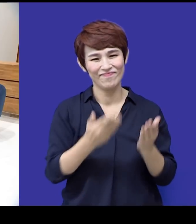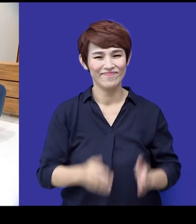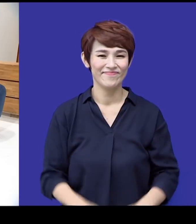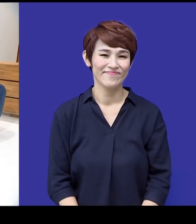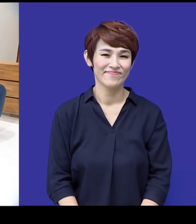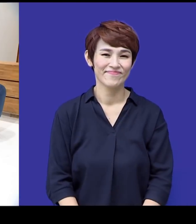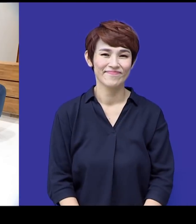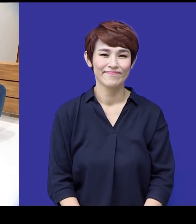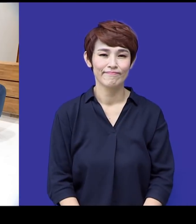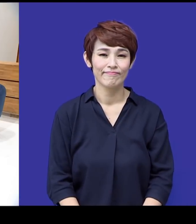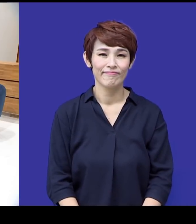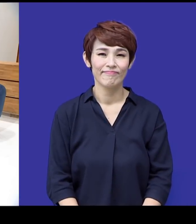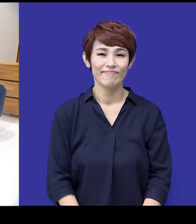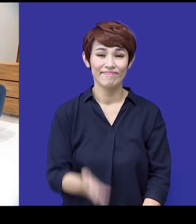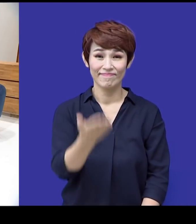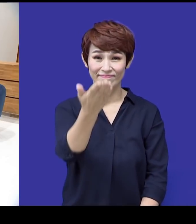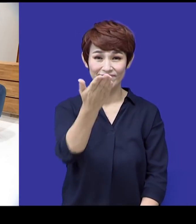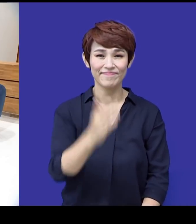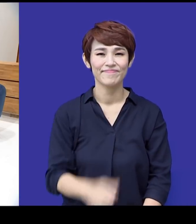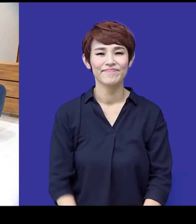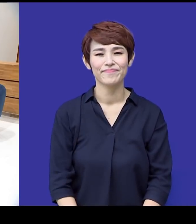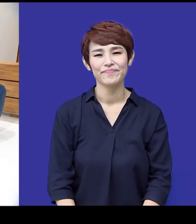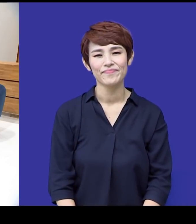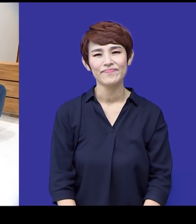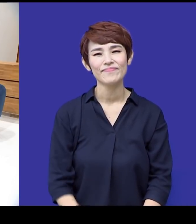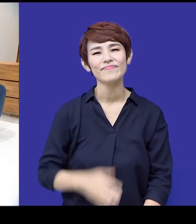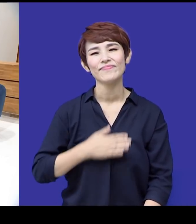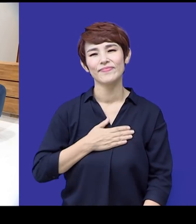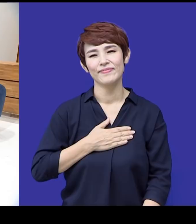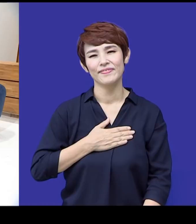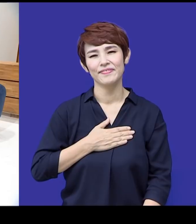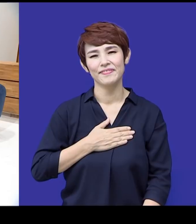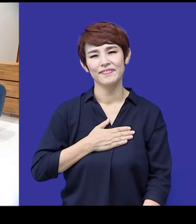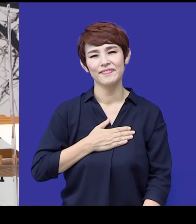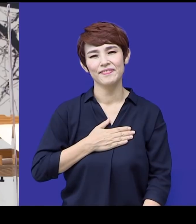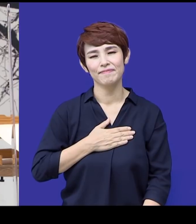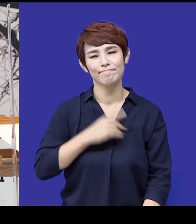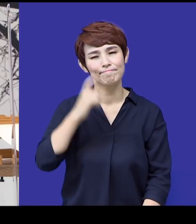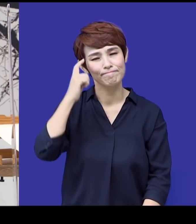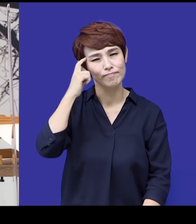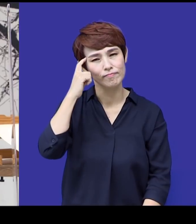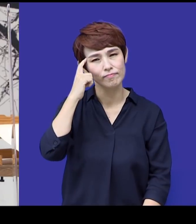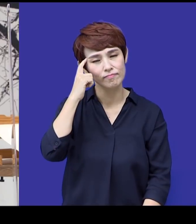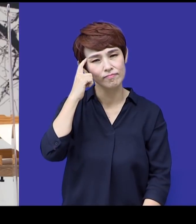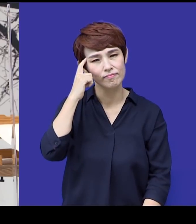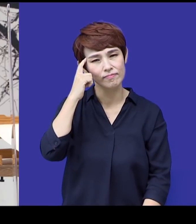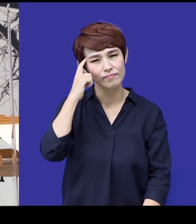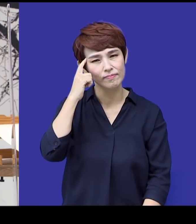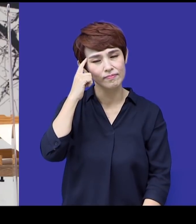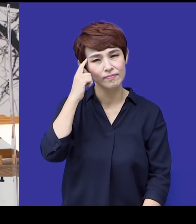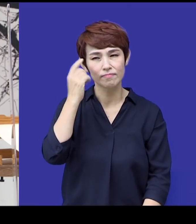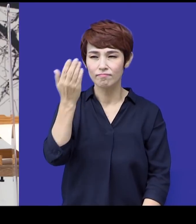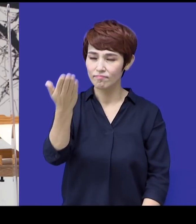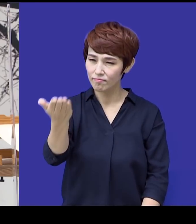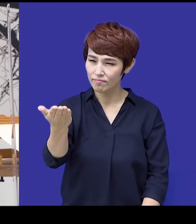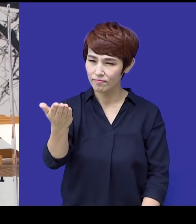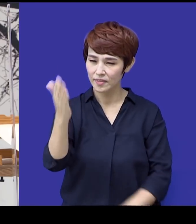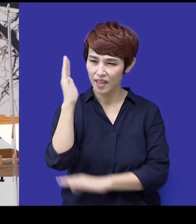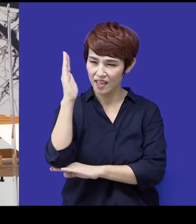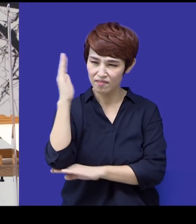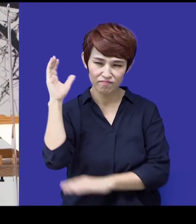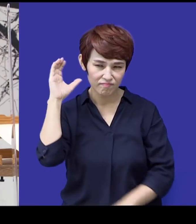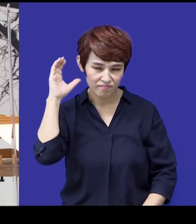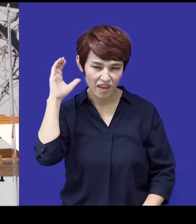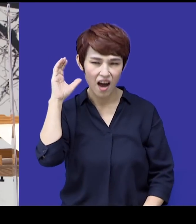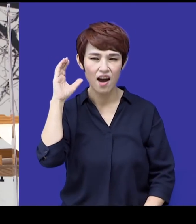저도 우리 선생님의 인생을 들으면서 순종이라는 거를